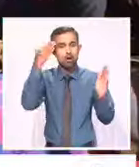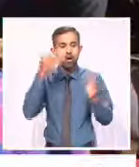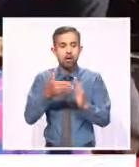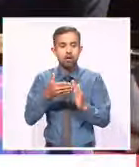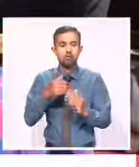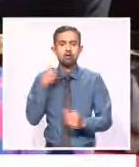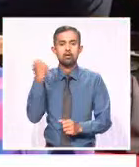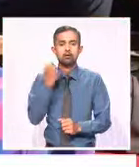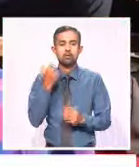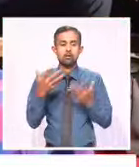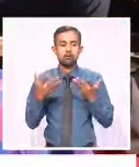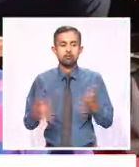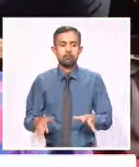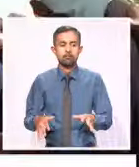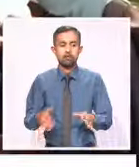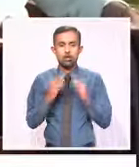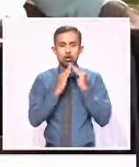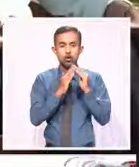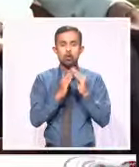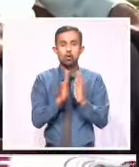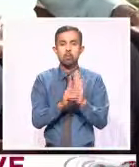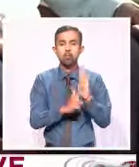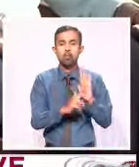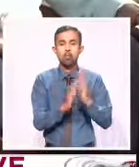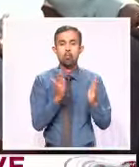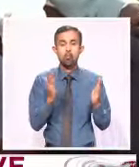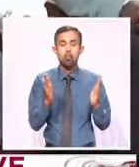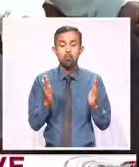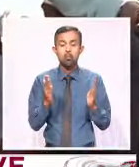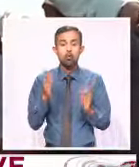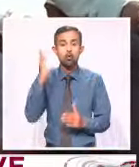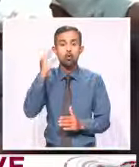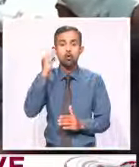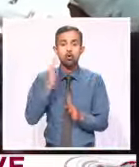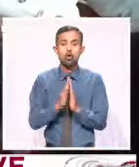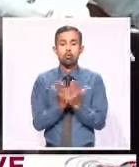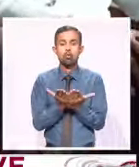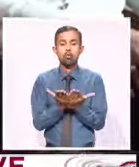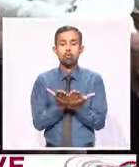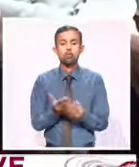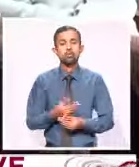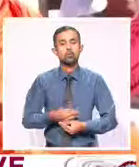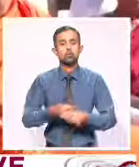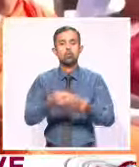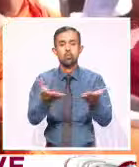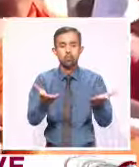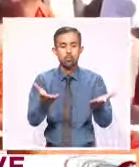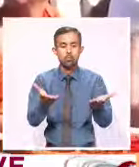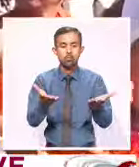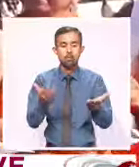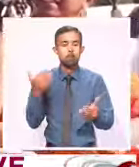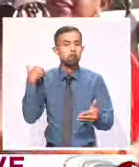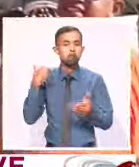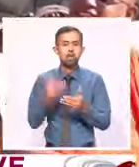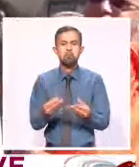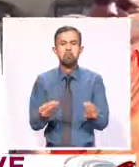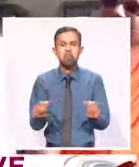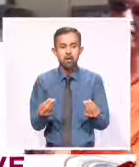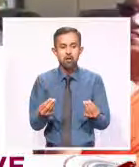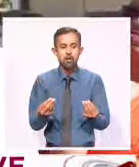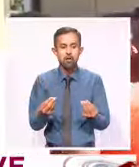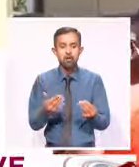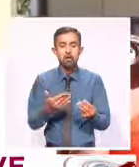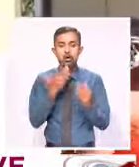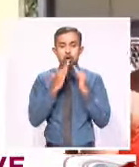අරමුණනුයි රැස්වීම පැවැත්වුණේ. විද්‍යාලයේ පුස්තකාලය වෙත රුසියානු අධ්‍යාපනික ග්‍රන්ථ එකතුවක් පරිත්‍යාග කිරීම සහ මෙතෙක් අඩුපාඩුවක්ව